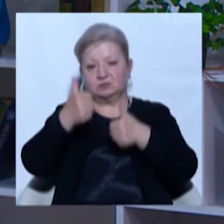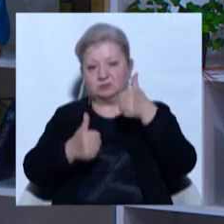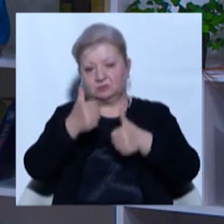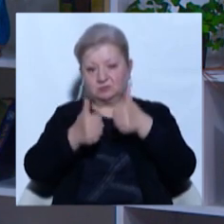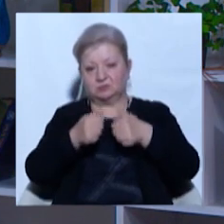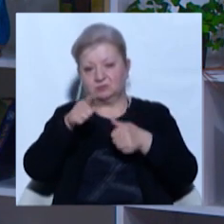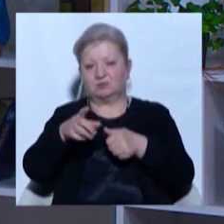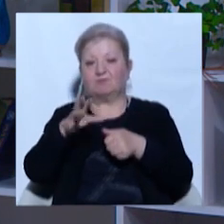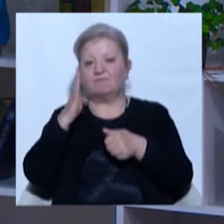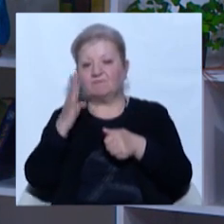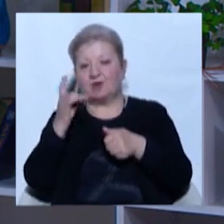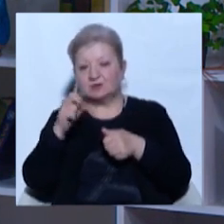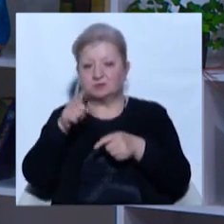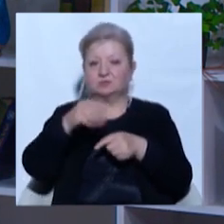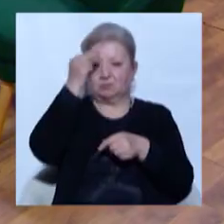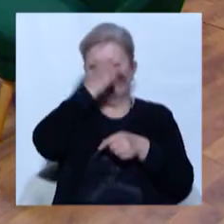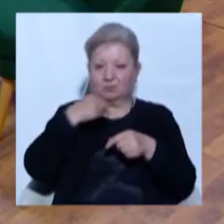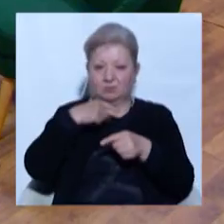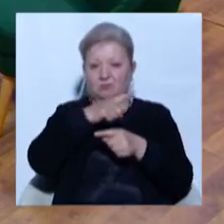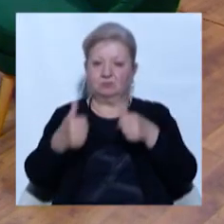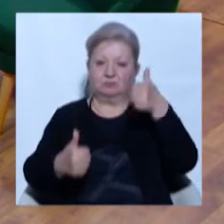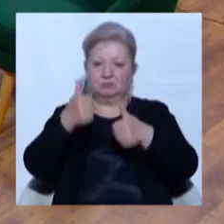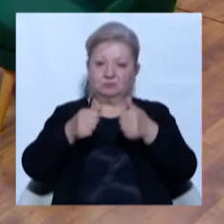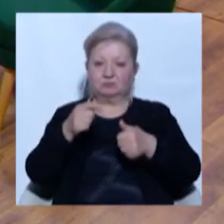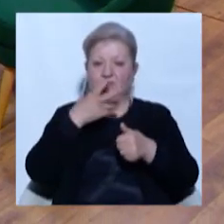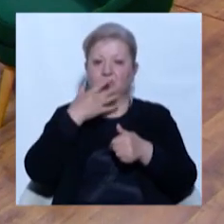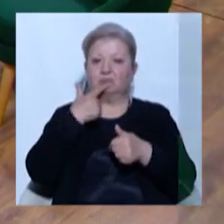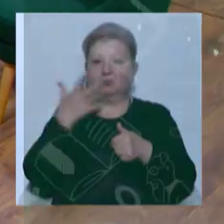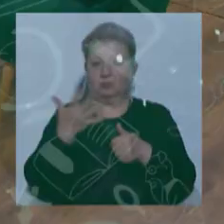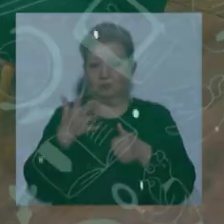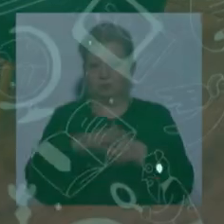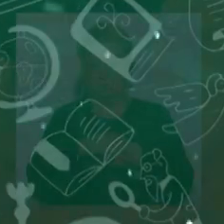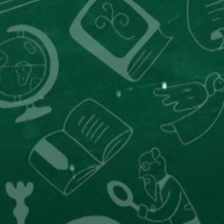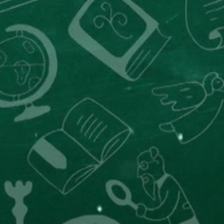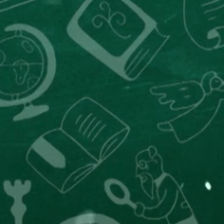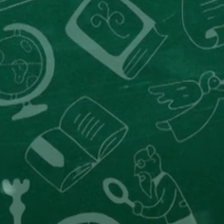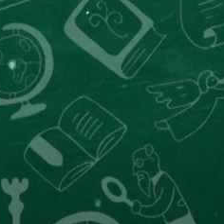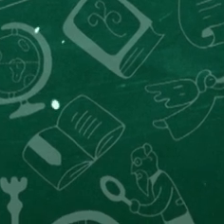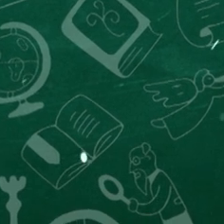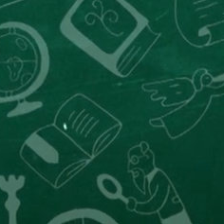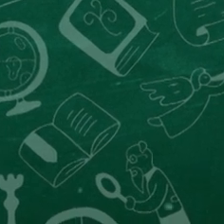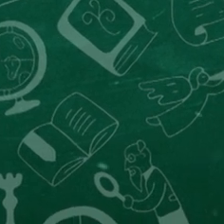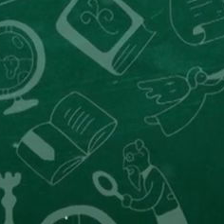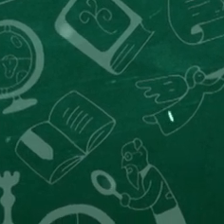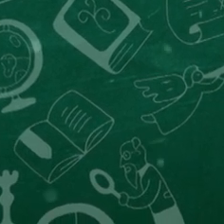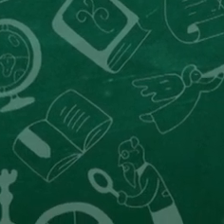მიერ გატარებული საეკლესიო პოლიტიკა. სულ ეს იყო, მადლობა, მომავალ შეხვედრაზე.